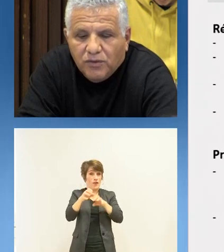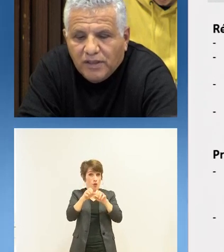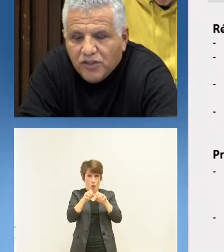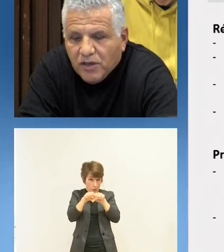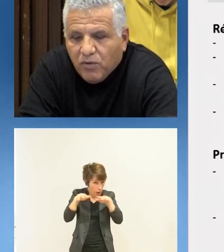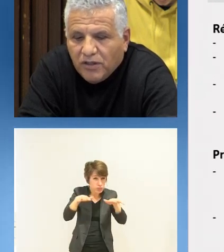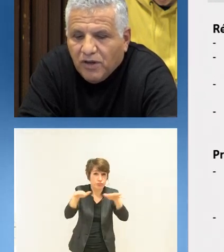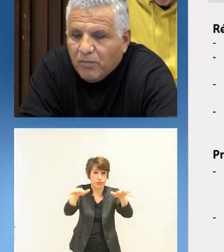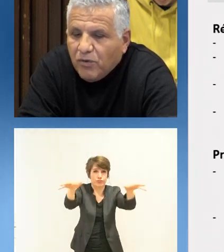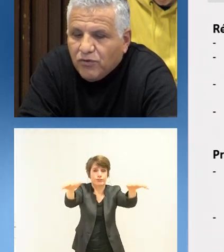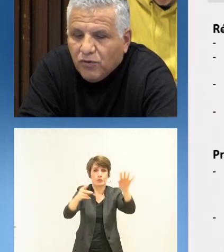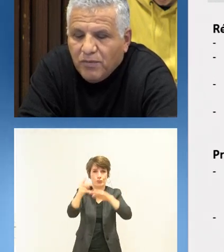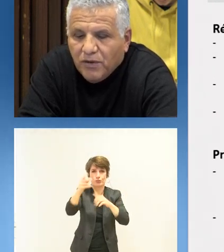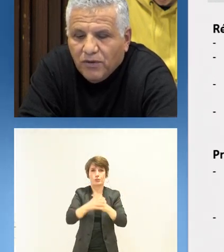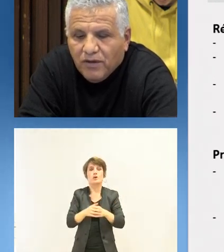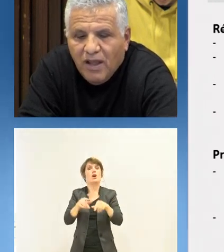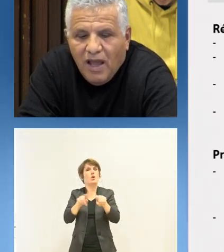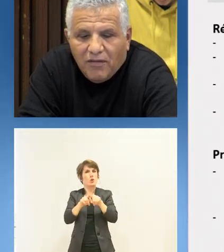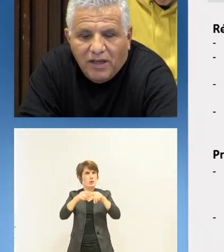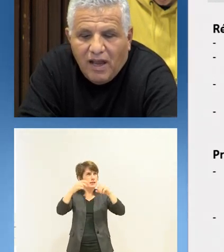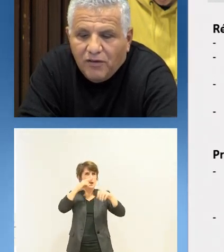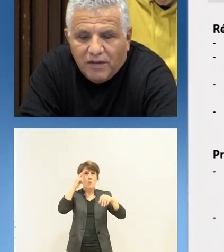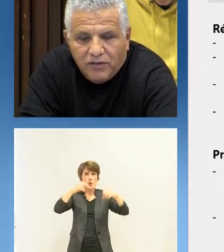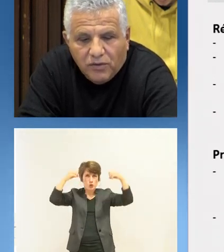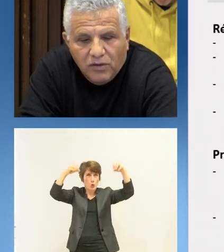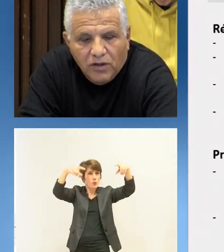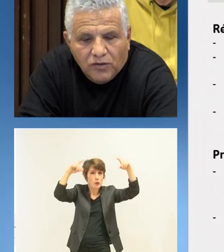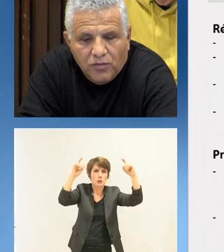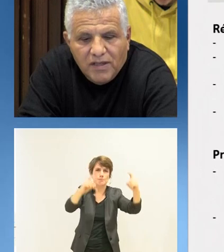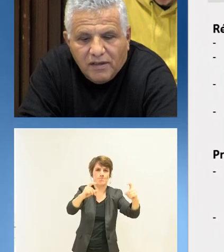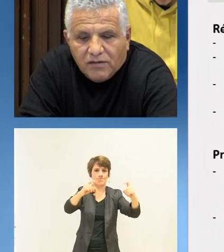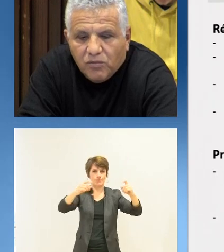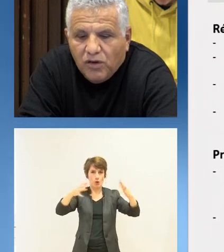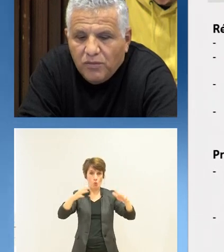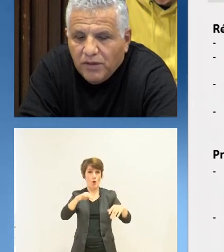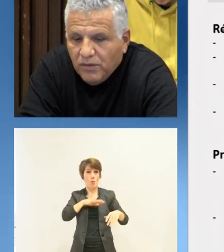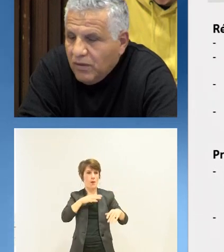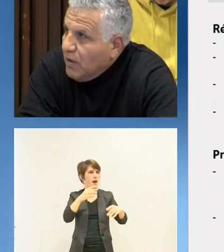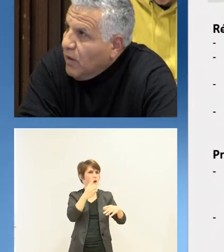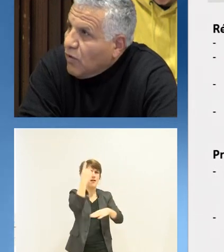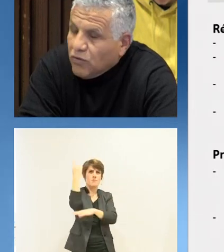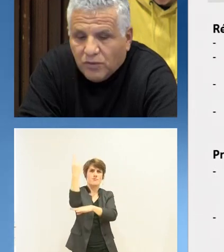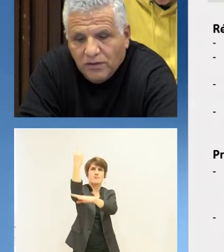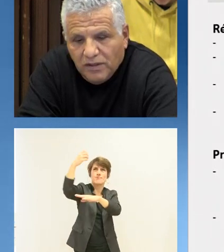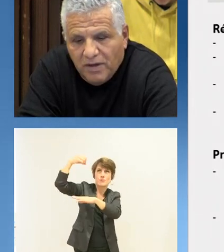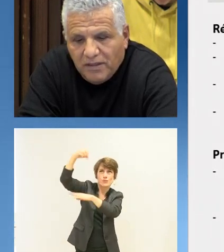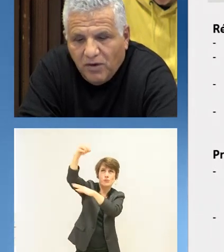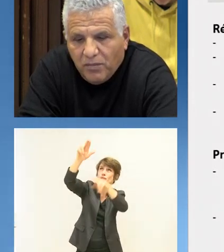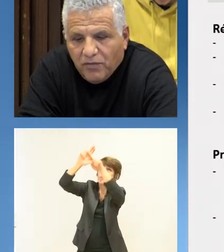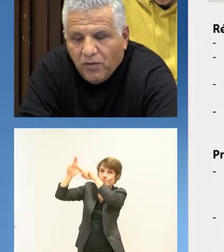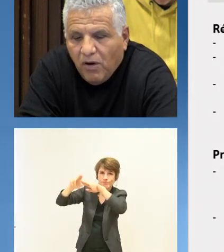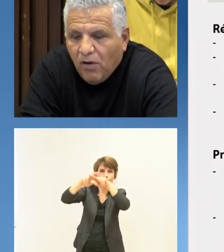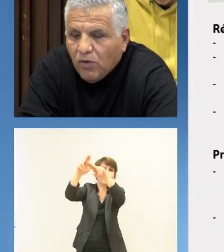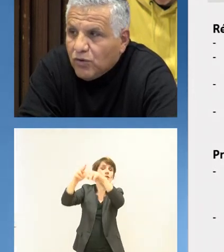continuant d'agir pour réduire la pollution lumineuse avec la rénovation de 1500 points lumineux et en construisant des bâtiments